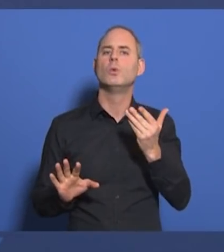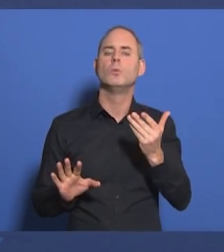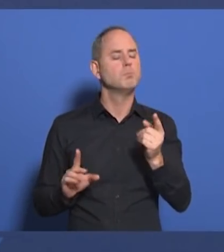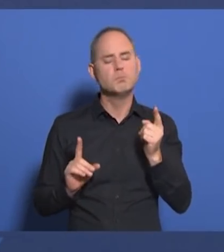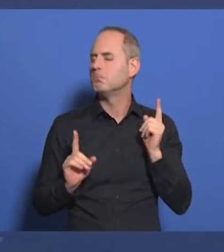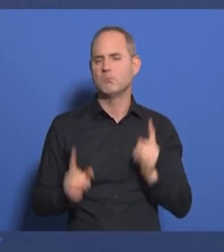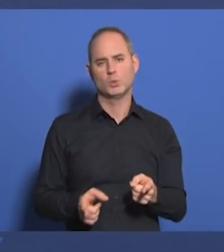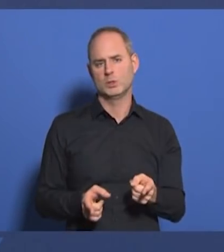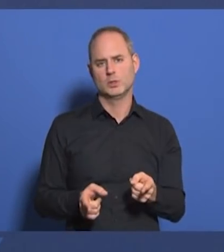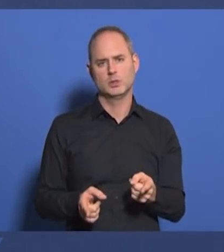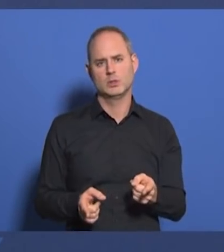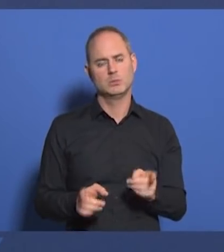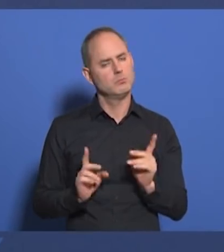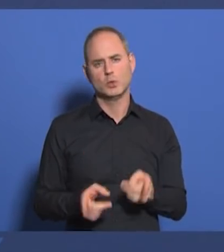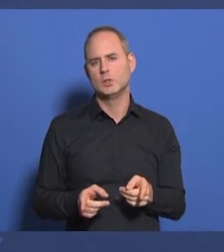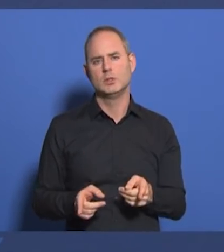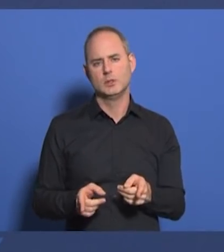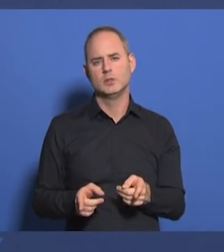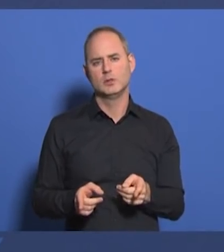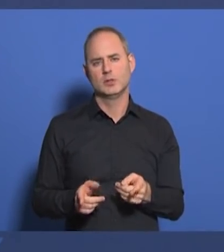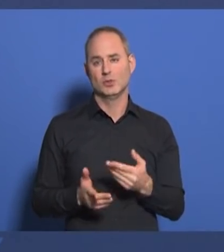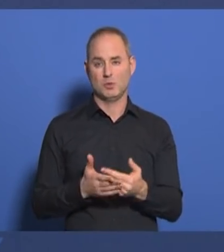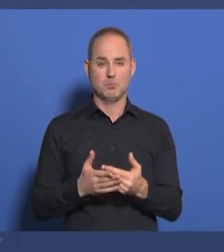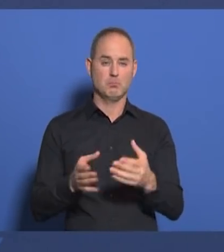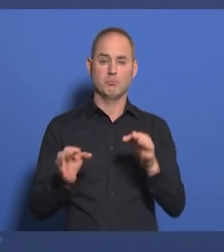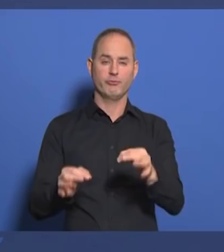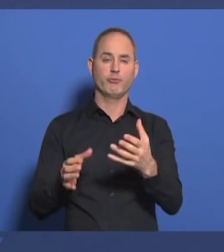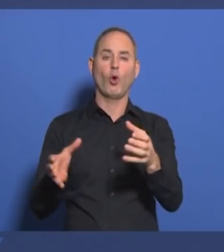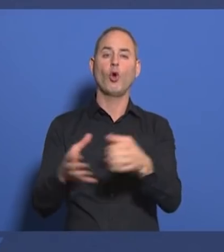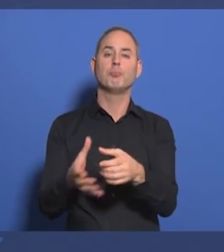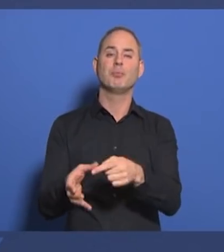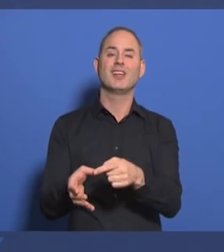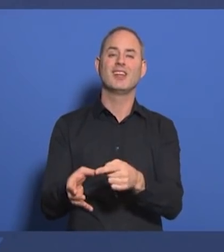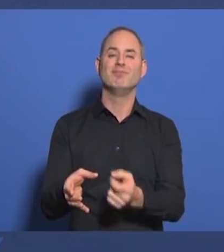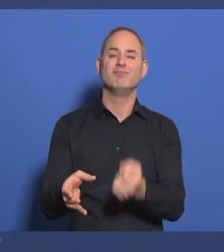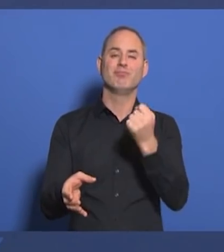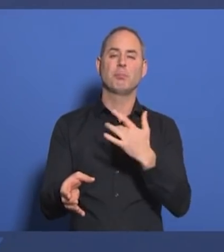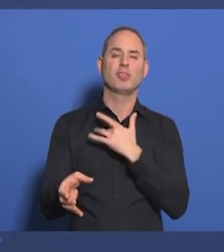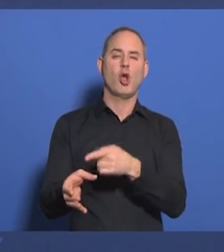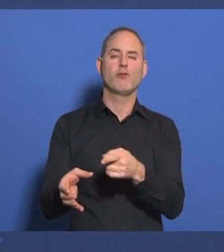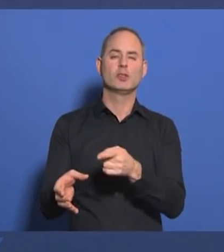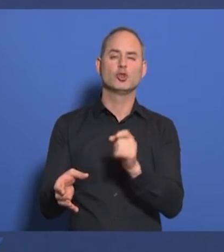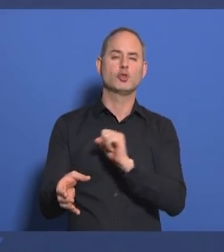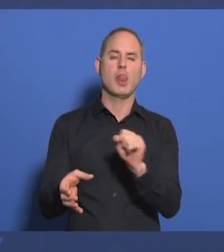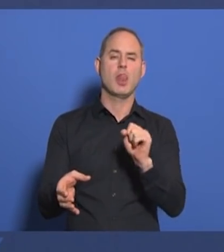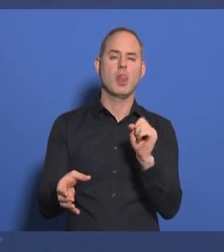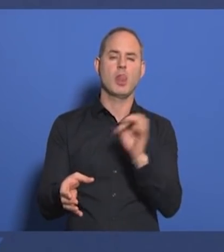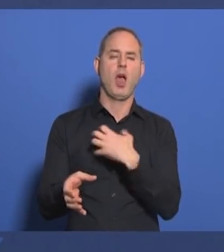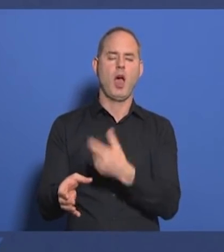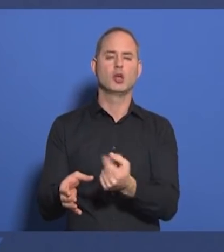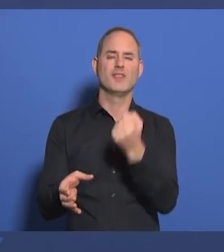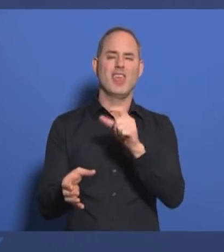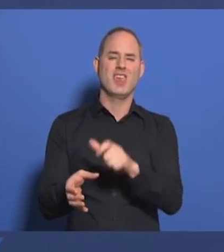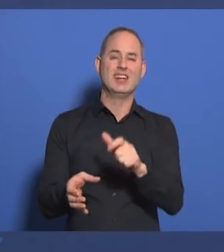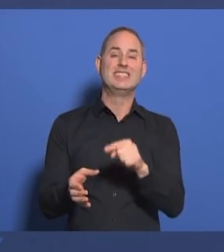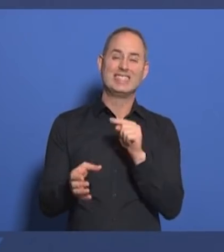schweren Verläufen betroffen sind und auch in Zukunft betroffen sein können. Wir müssen achtsam bleiben, weil in Teilen Deutschlands die ältere